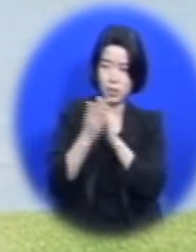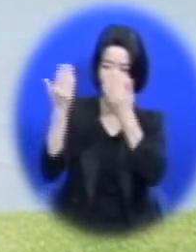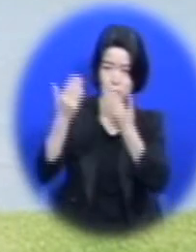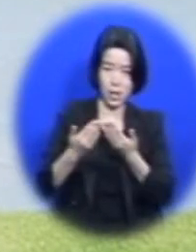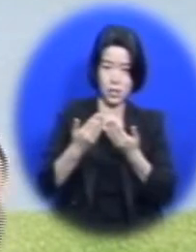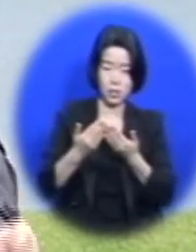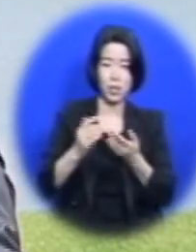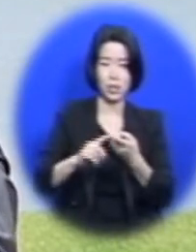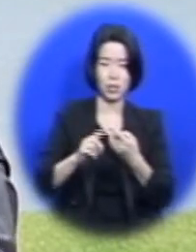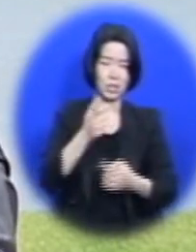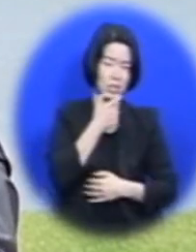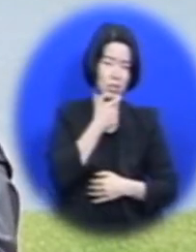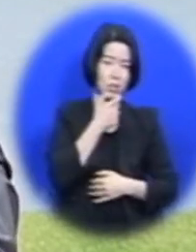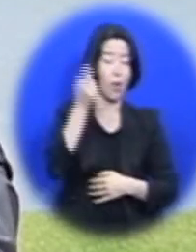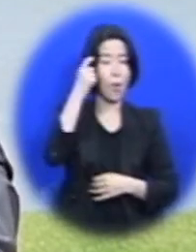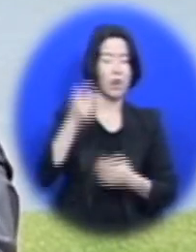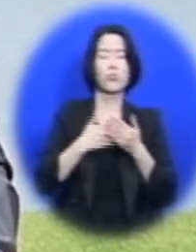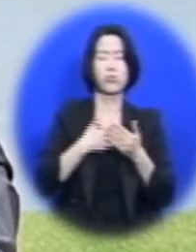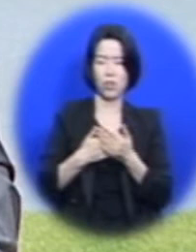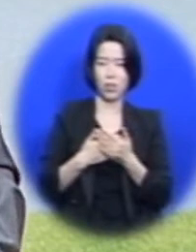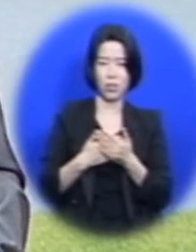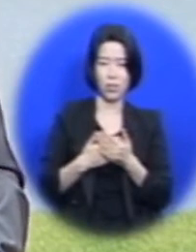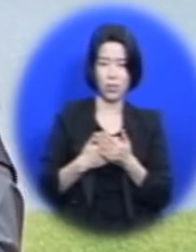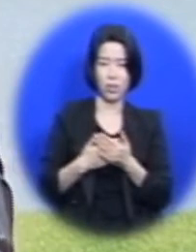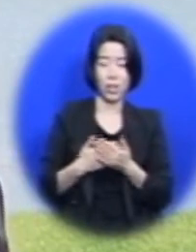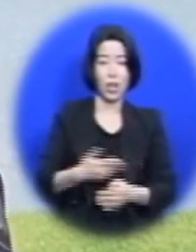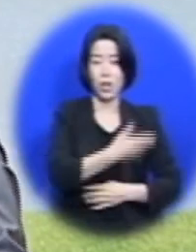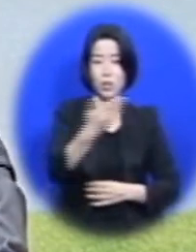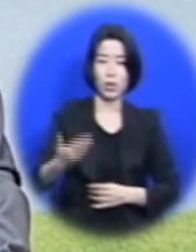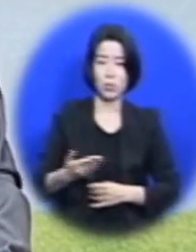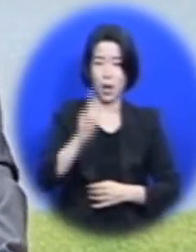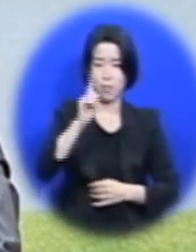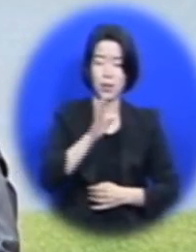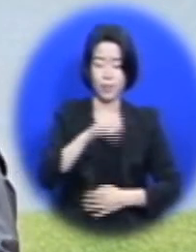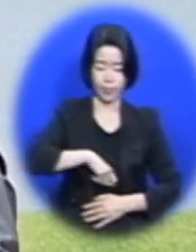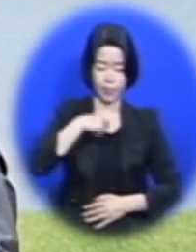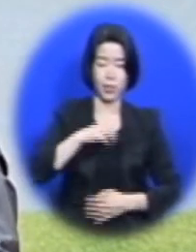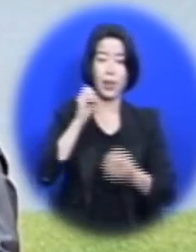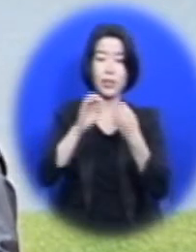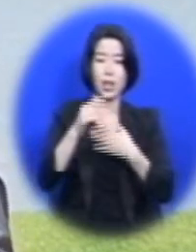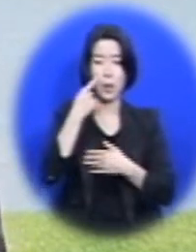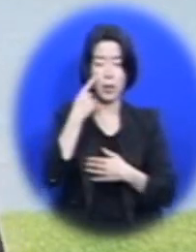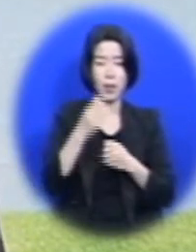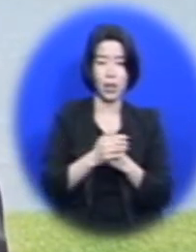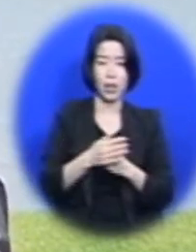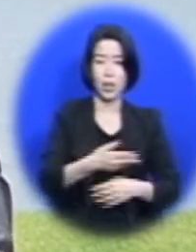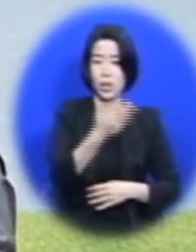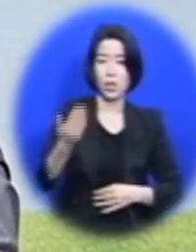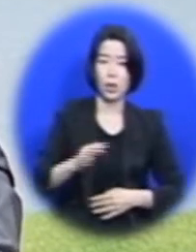것이 싫었어요. 무서웠어요. 여러분들 한번 정직하게 대답해 보세요. 여러분은